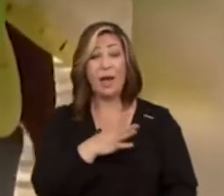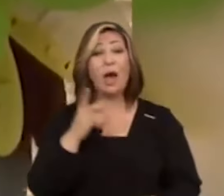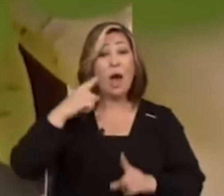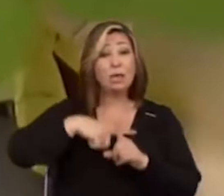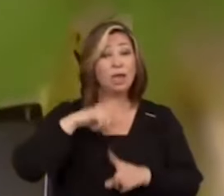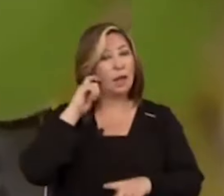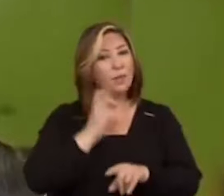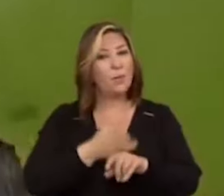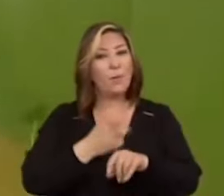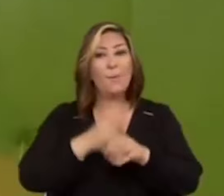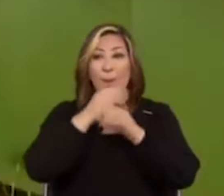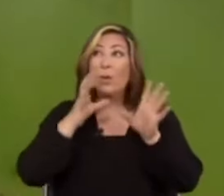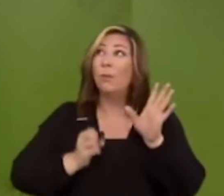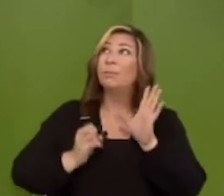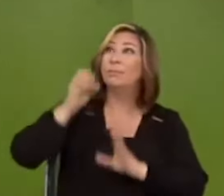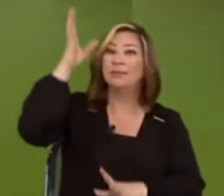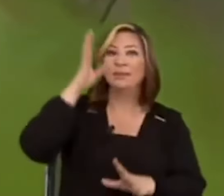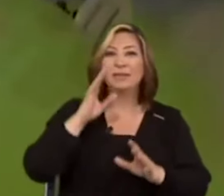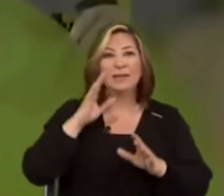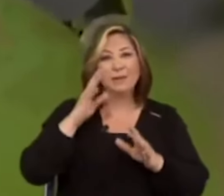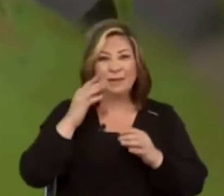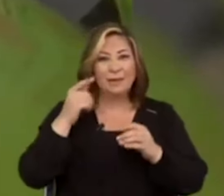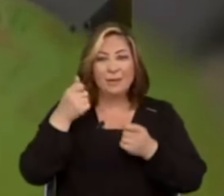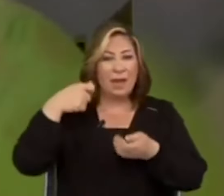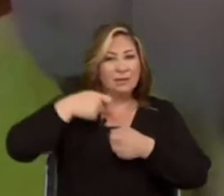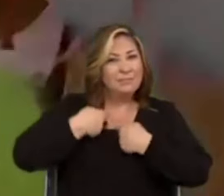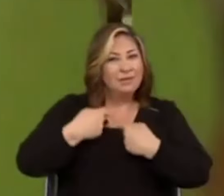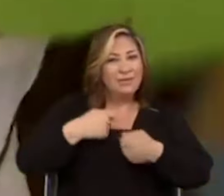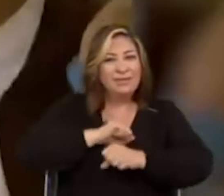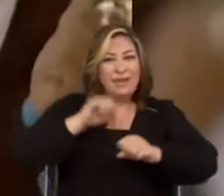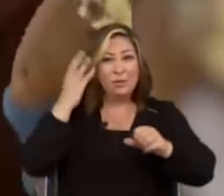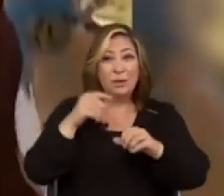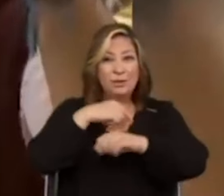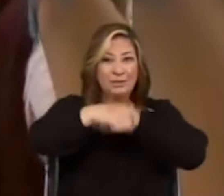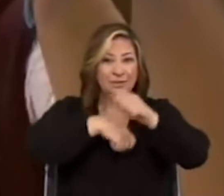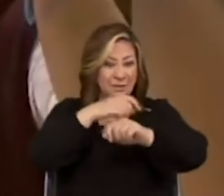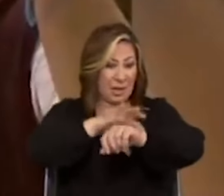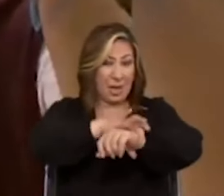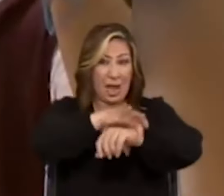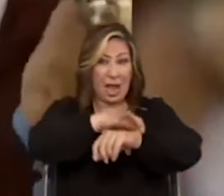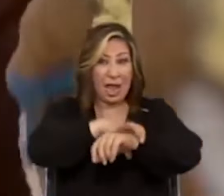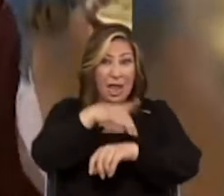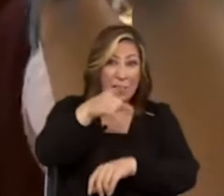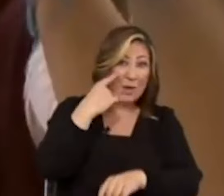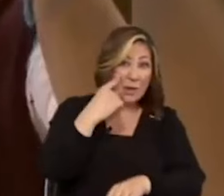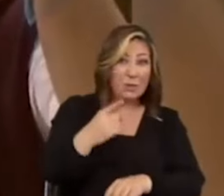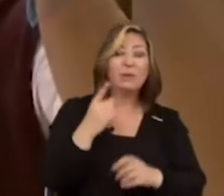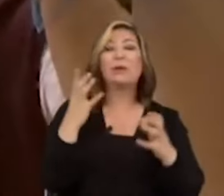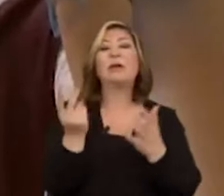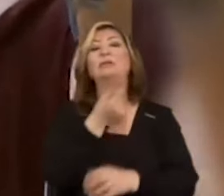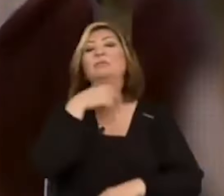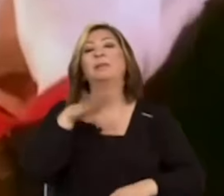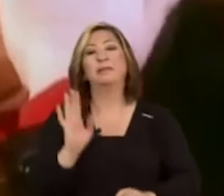Ayrıca maazallah balonlar kaçar da prodüksiyon şişer endişesiyle balonların ipini bileğine 250 kez sarmış olman da